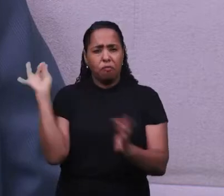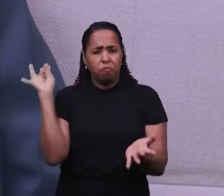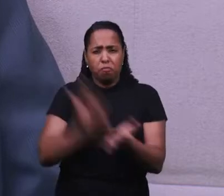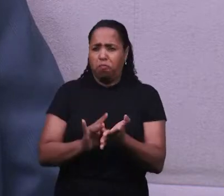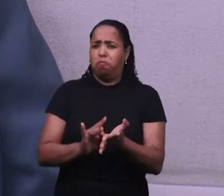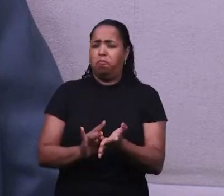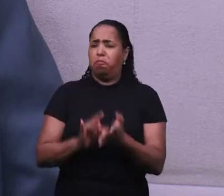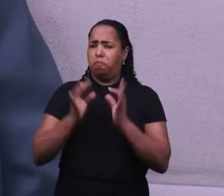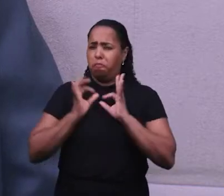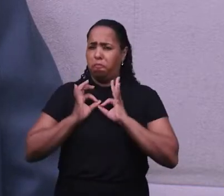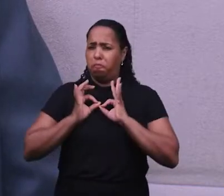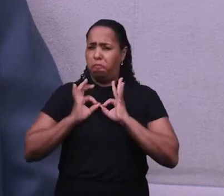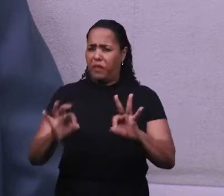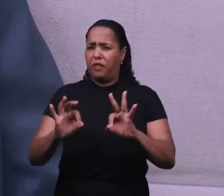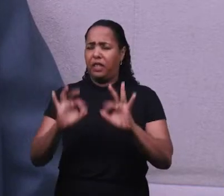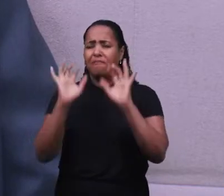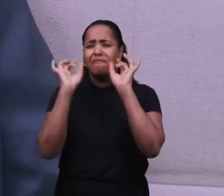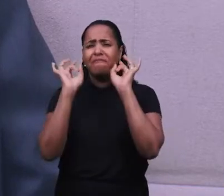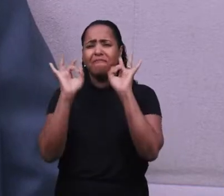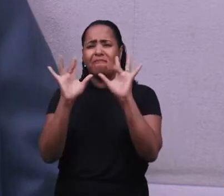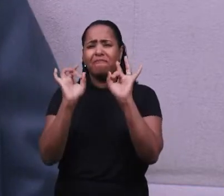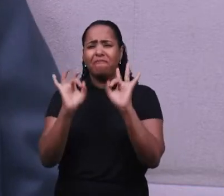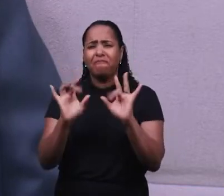aspects prophétiques notables,